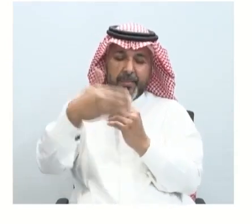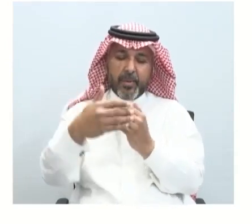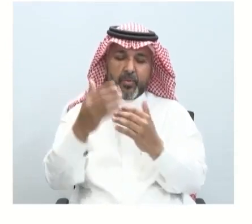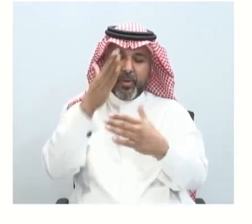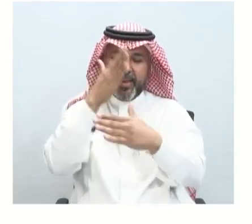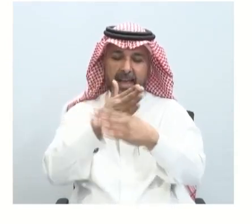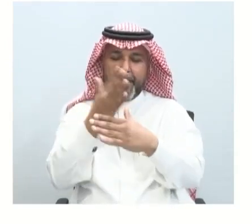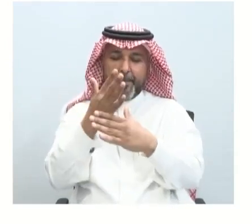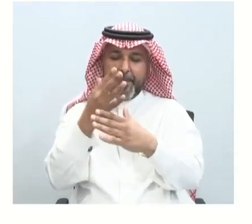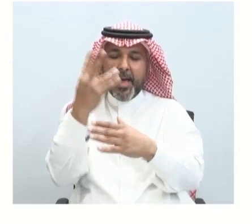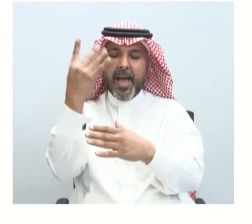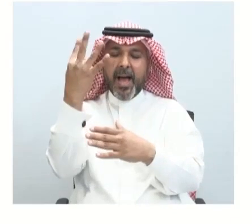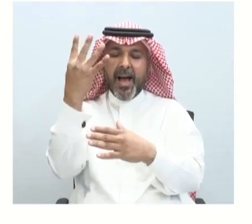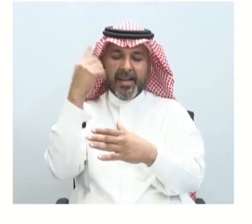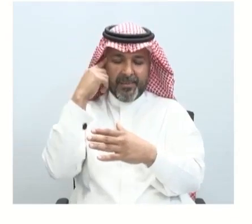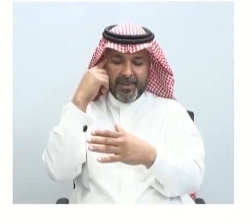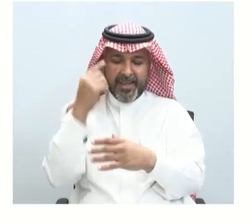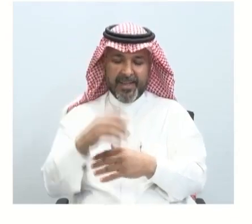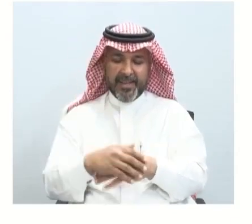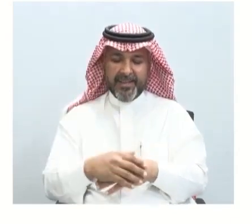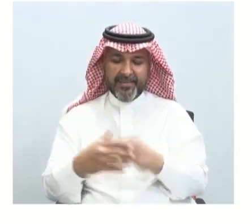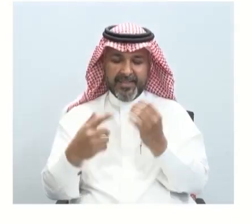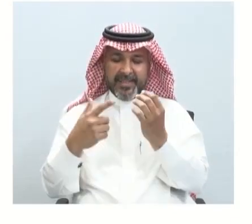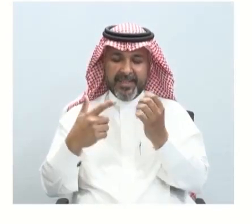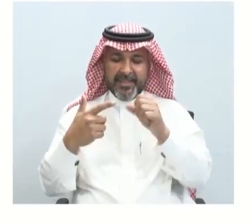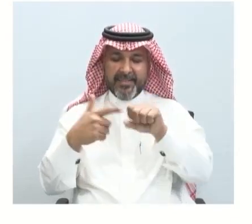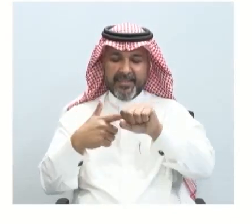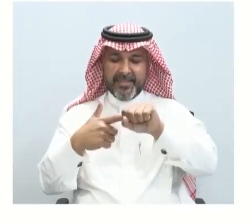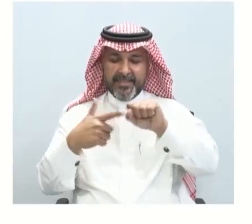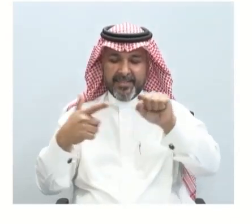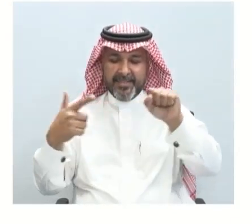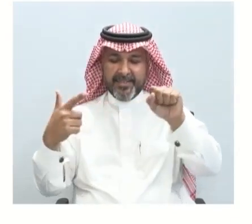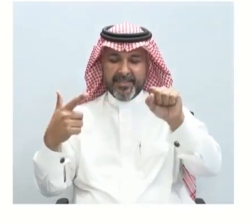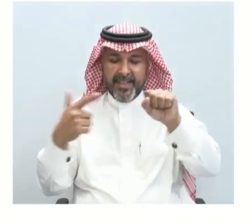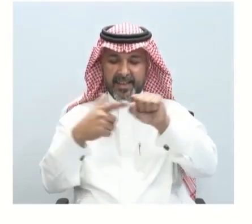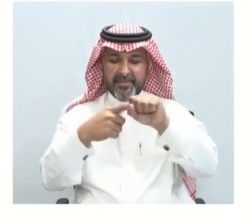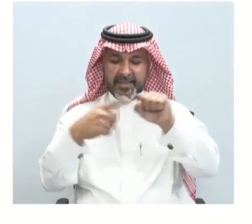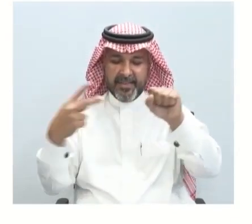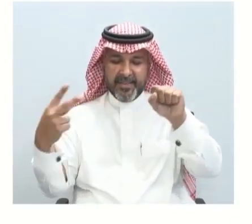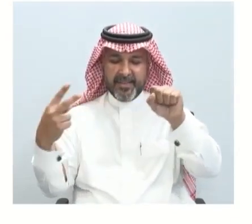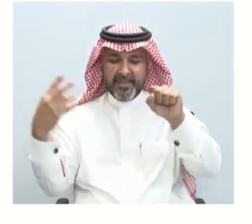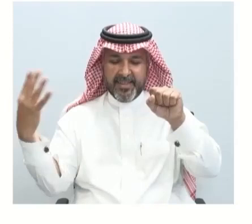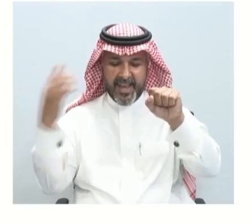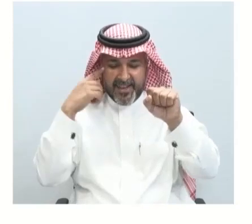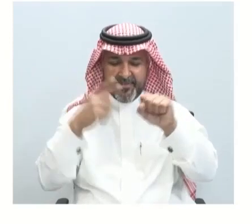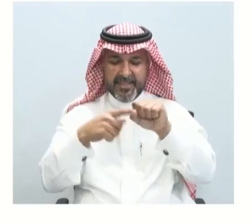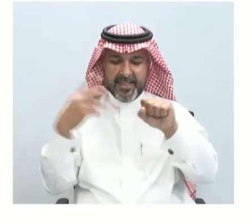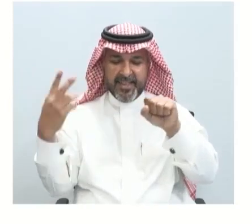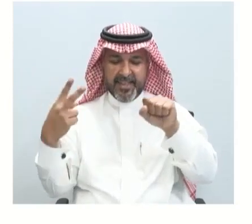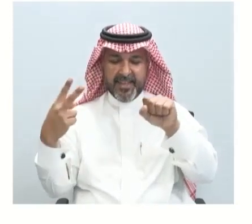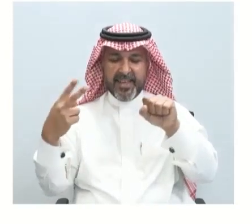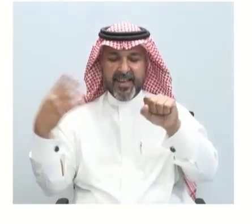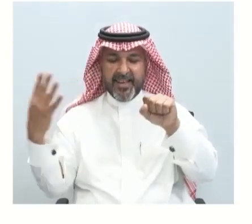النهائي ولكن ايضا على مستوى الفارق هنا جميع الخلايا التي ظهرت احاديه المجموعه الكروموسوميه بينما في الطور